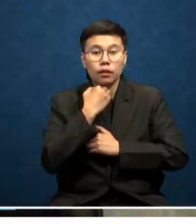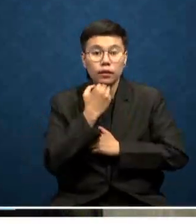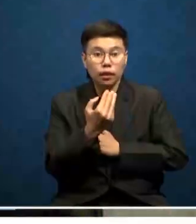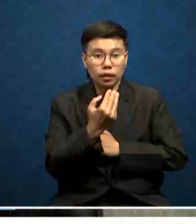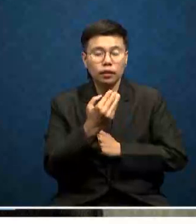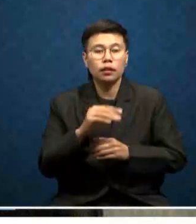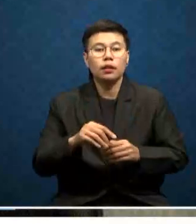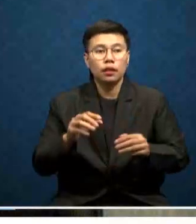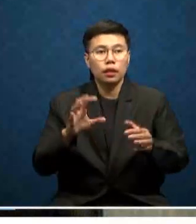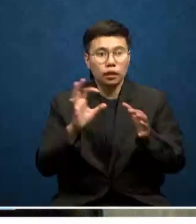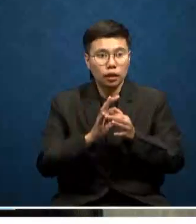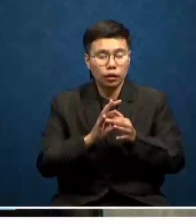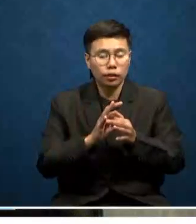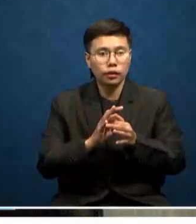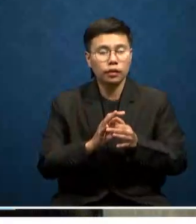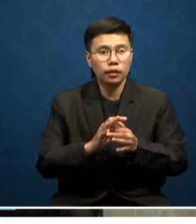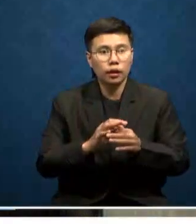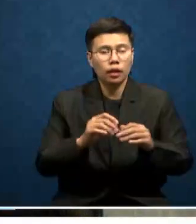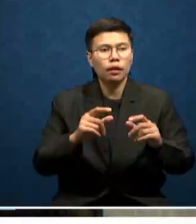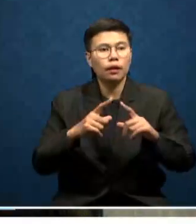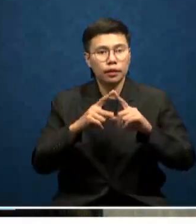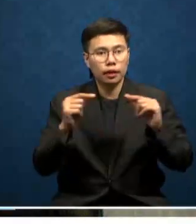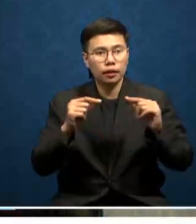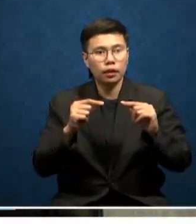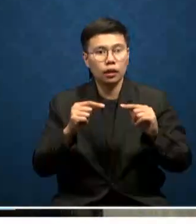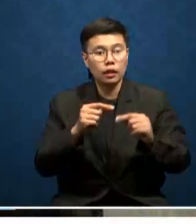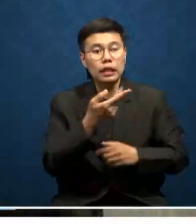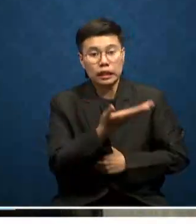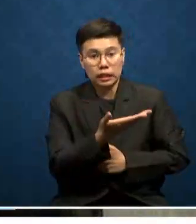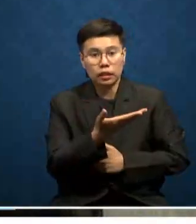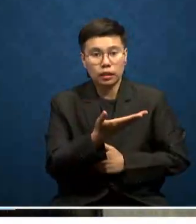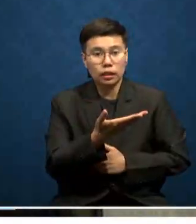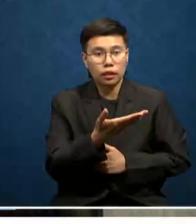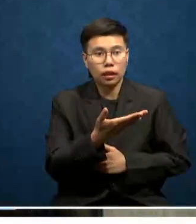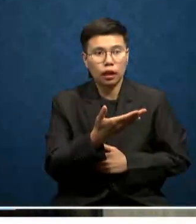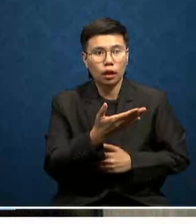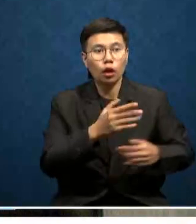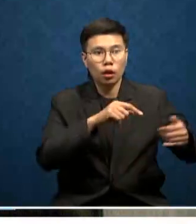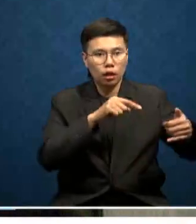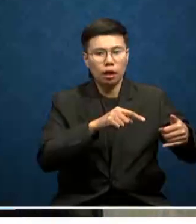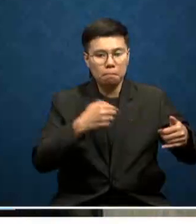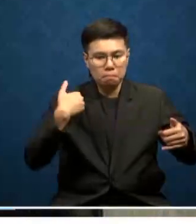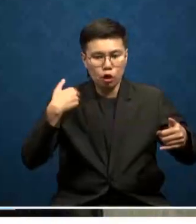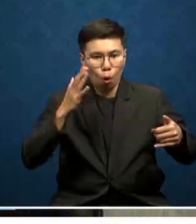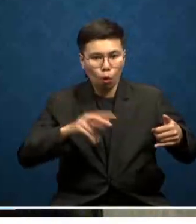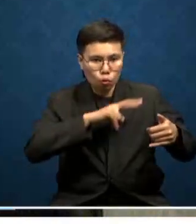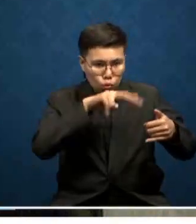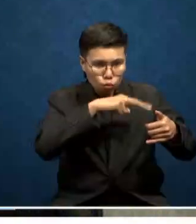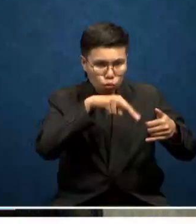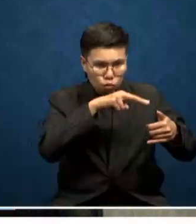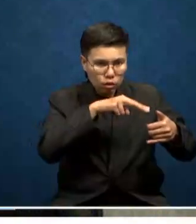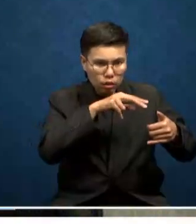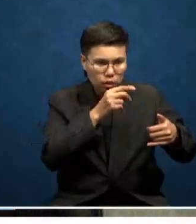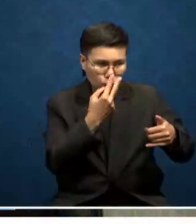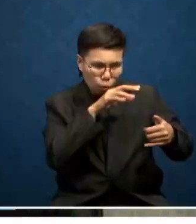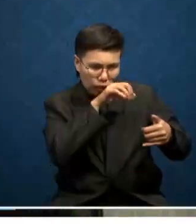อที่จะใช้ประกอบในเรื่องของการยืนยันว่าได้มีการควบคุมตัวแล้วมีการจับ